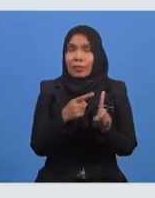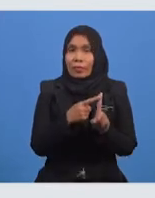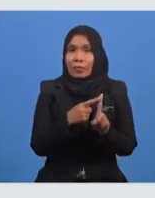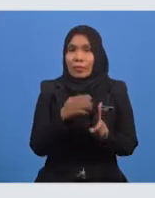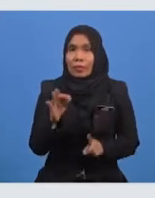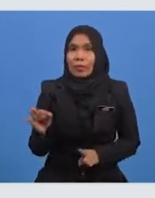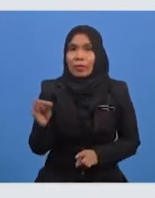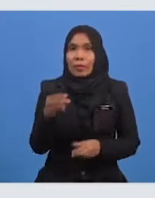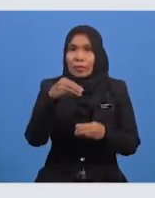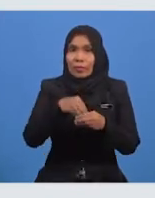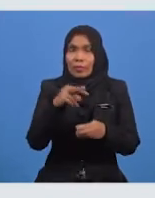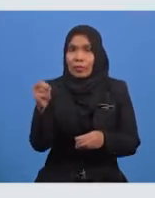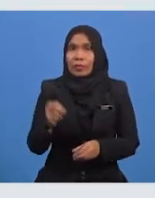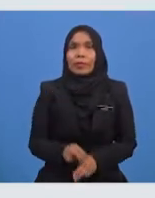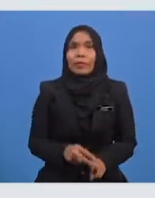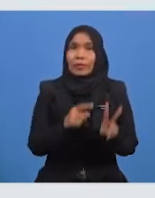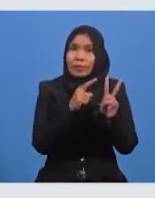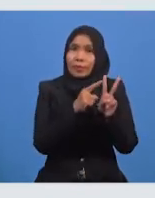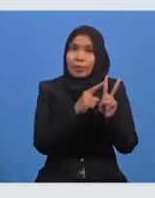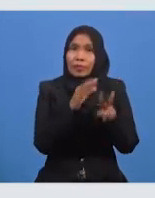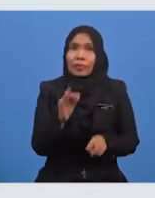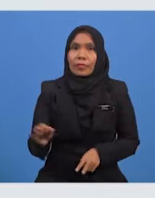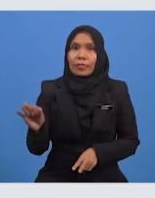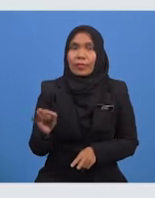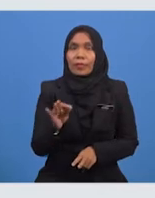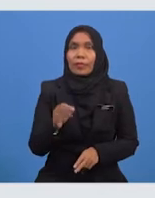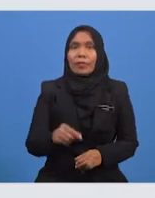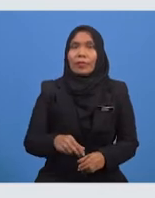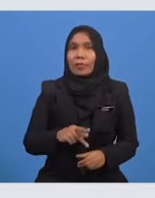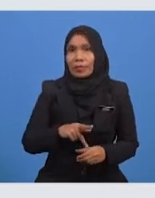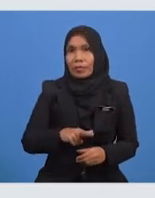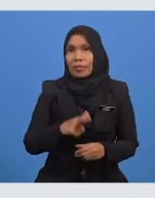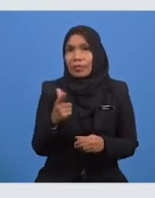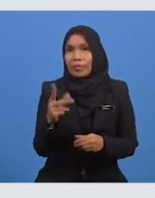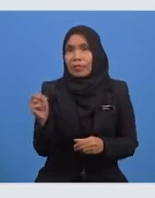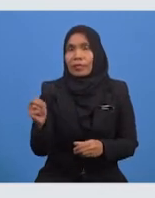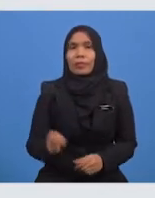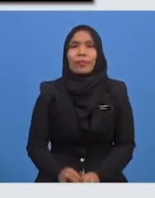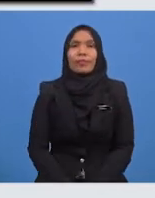dan kelemahan, manakala faktor luaran pula ialah peluang dan ancaman.